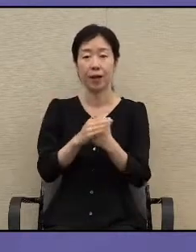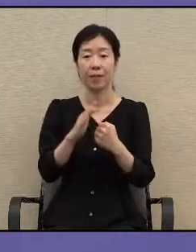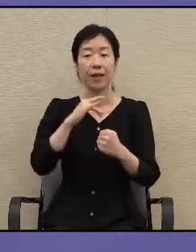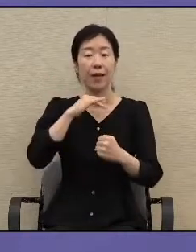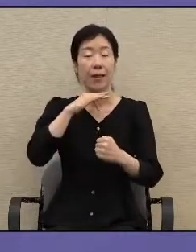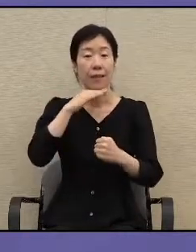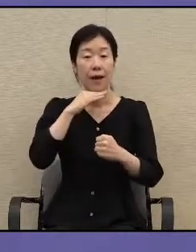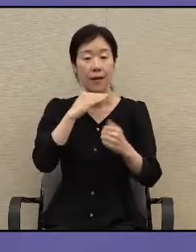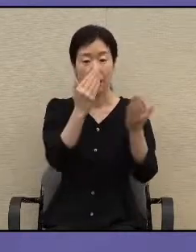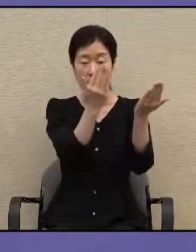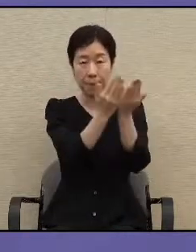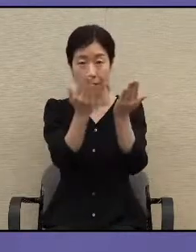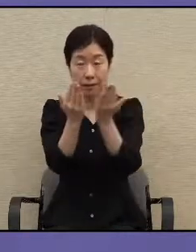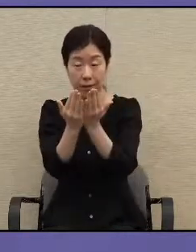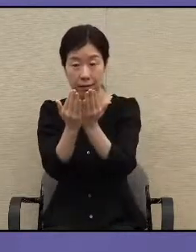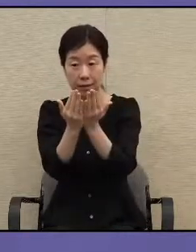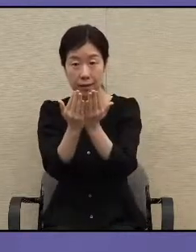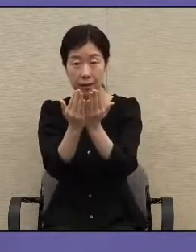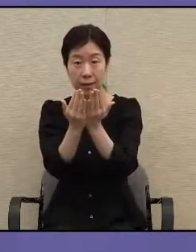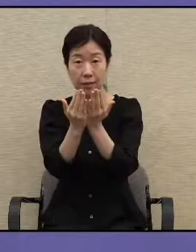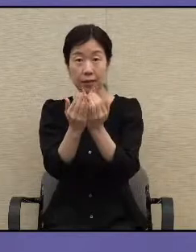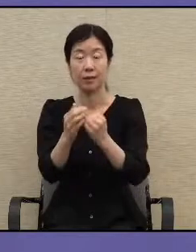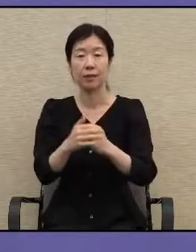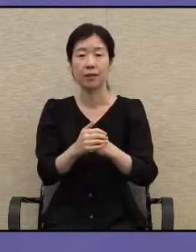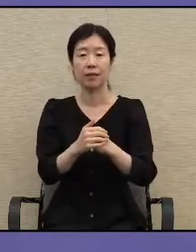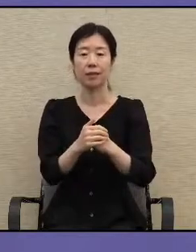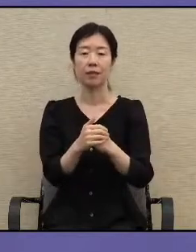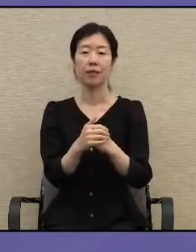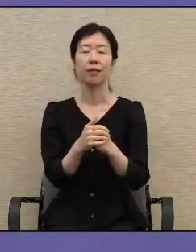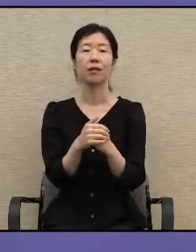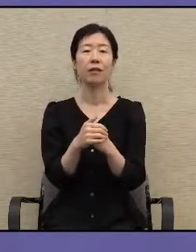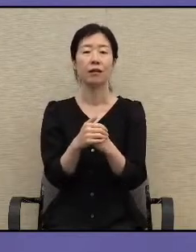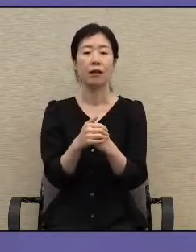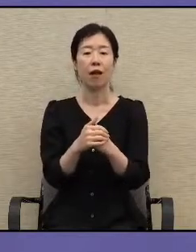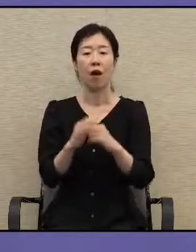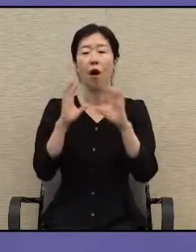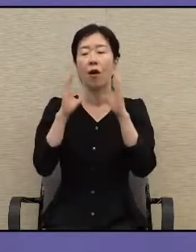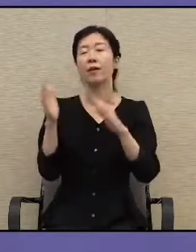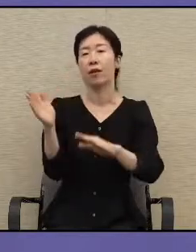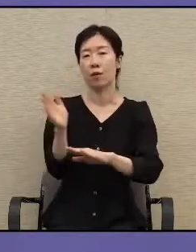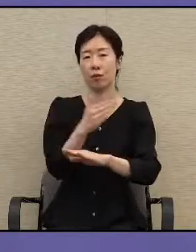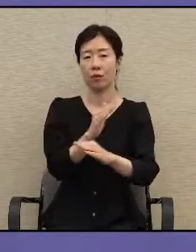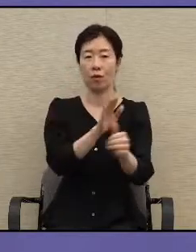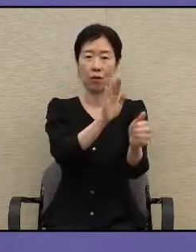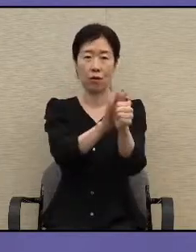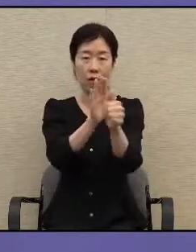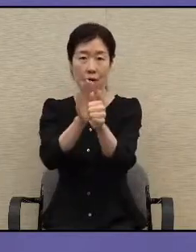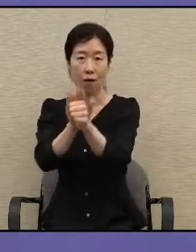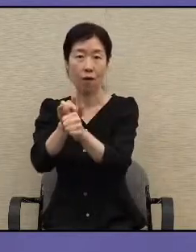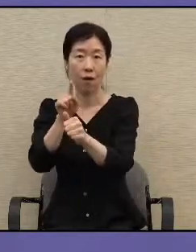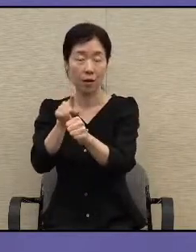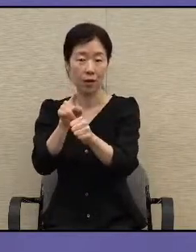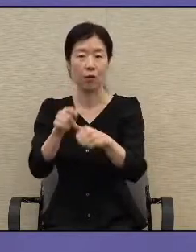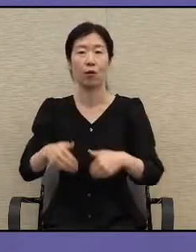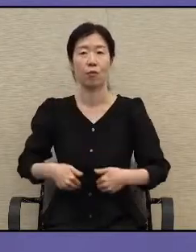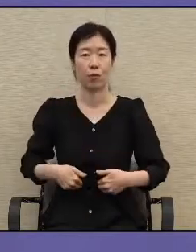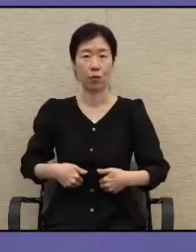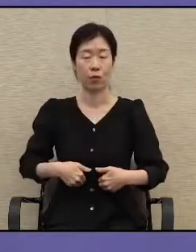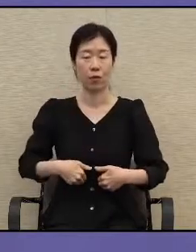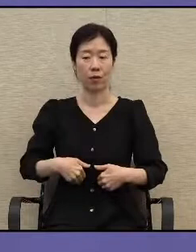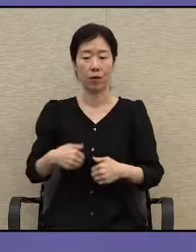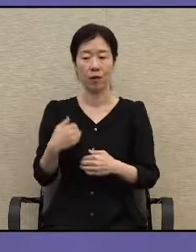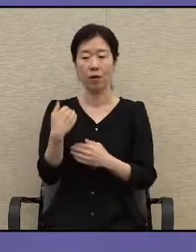관점에서 보았을 때는 early intervention, 그러니까 조기 개입이 굉장히 중요한 주요한 이 예방 방법이라고